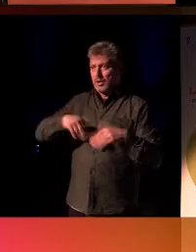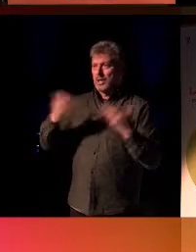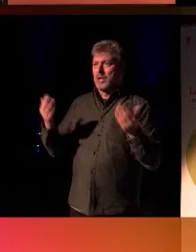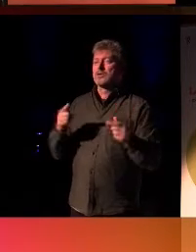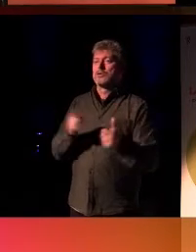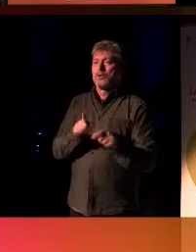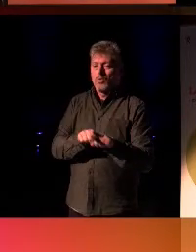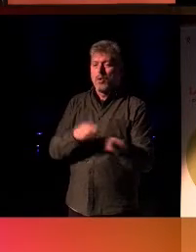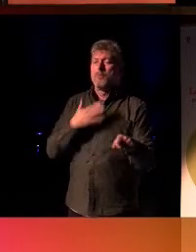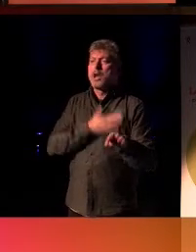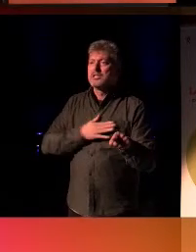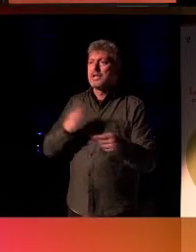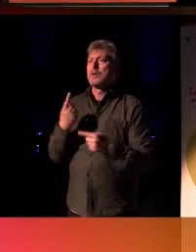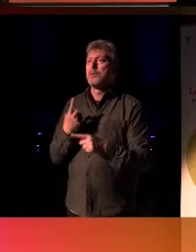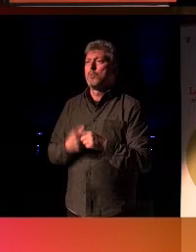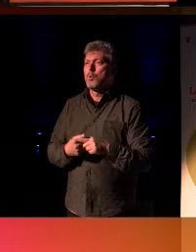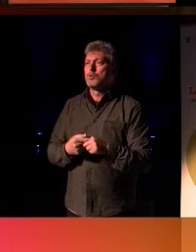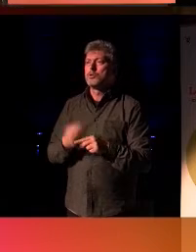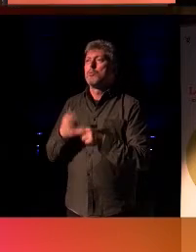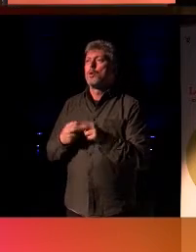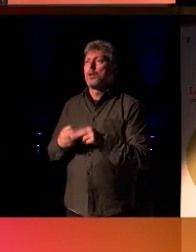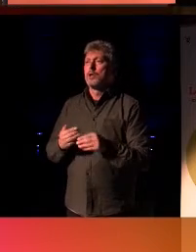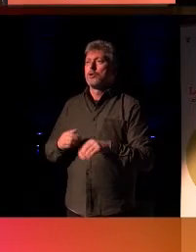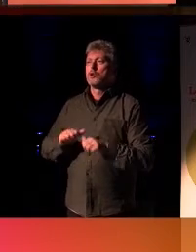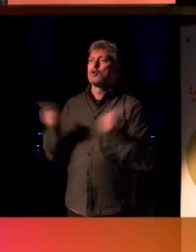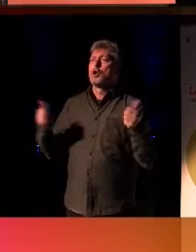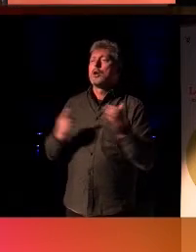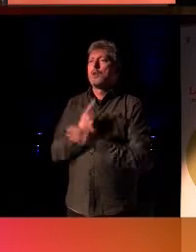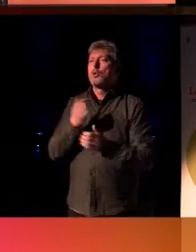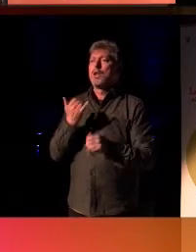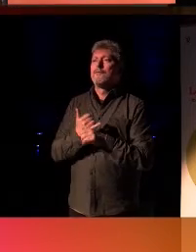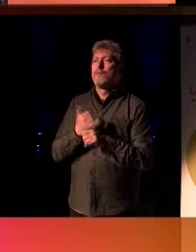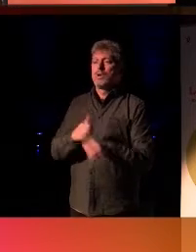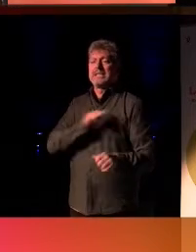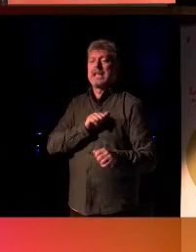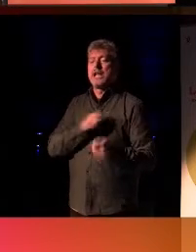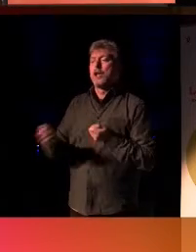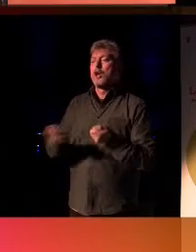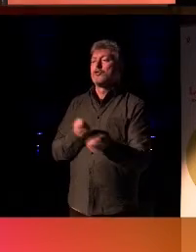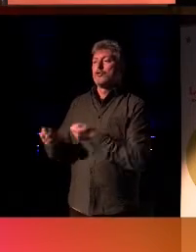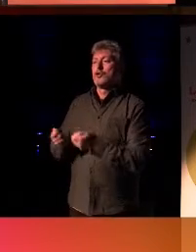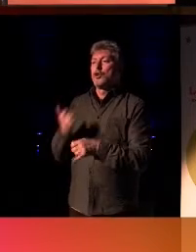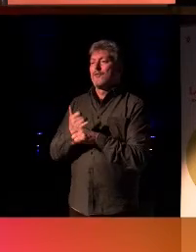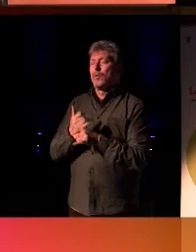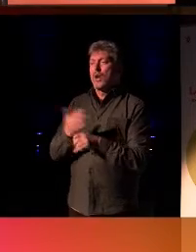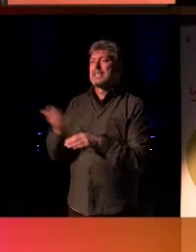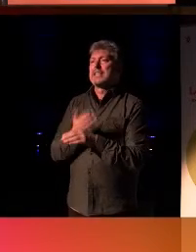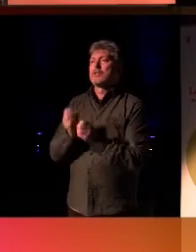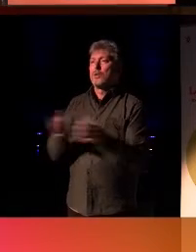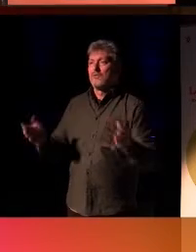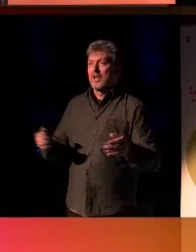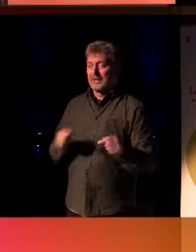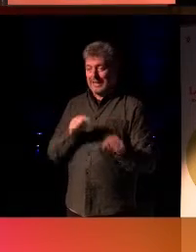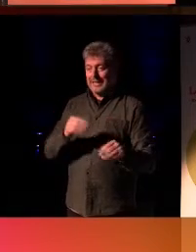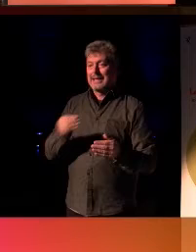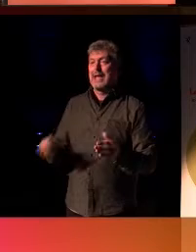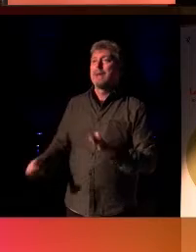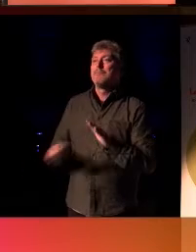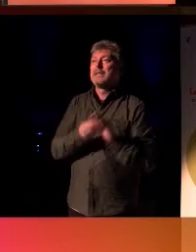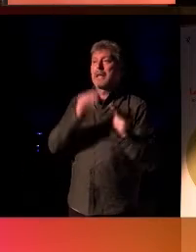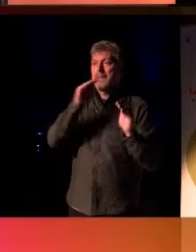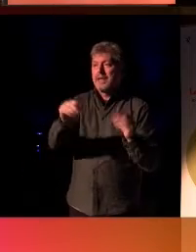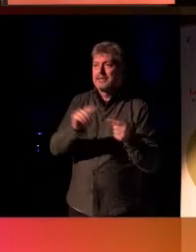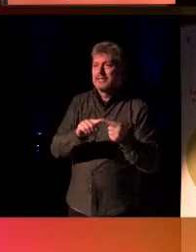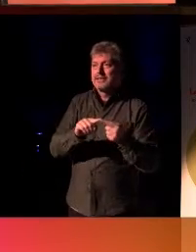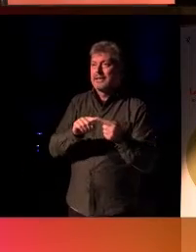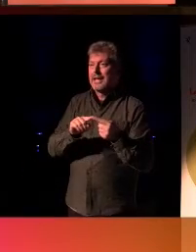mye større mulighet til å selv styre hvordan tjenesten skal utvikles. Det bidrar til mestring, det bidrar til